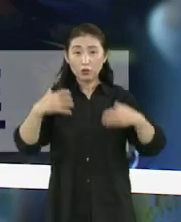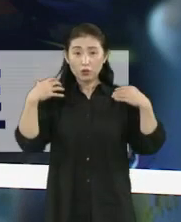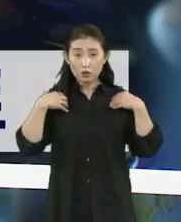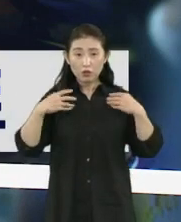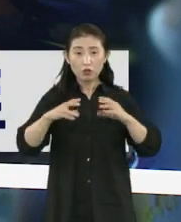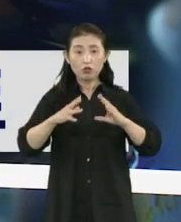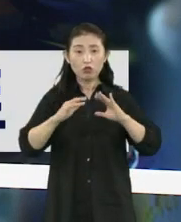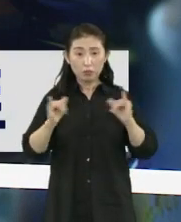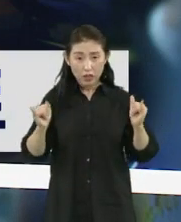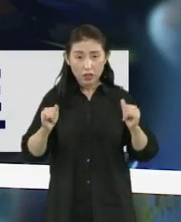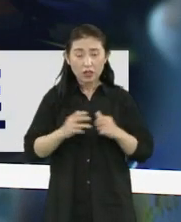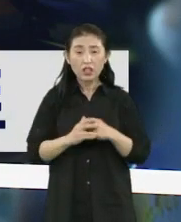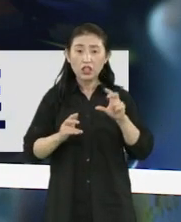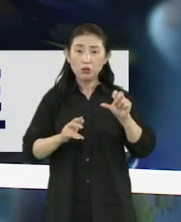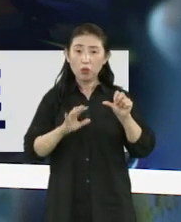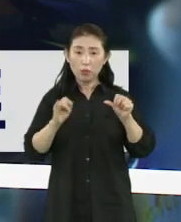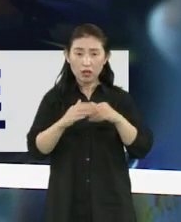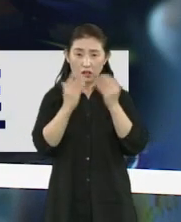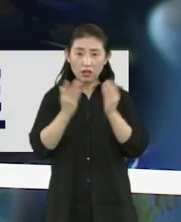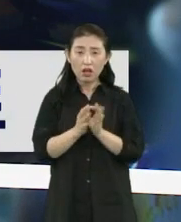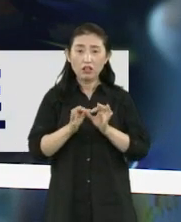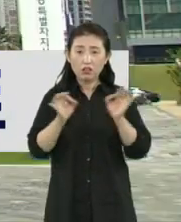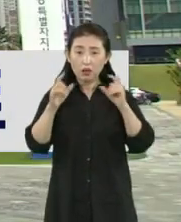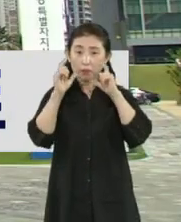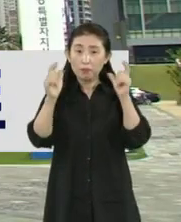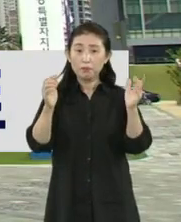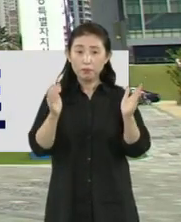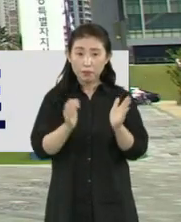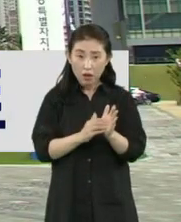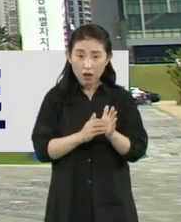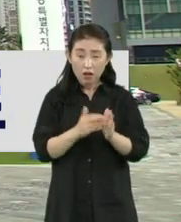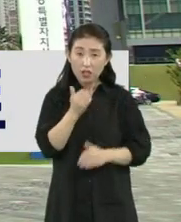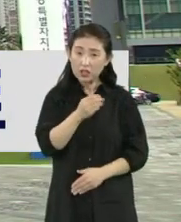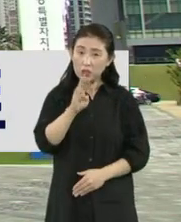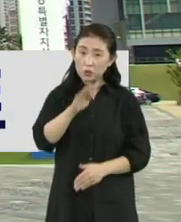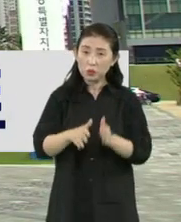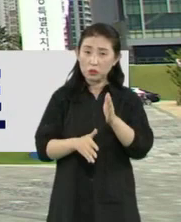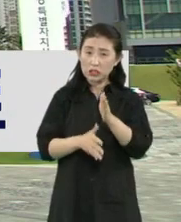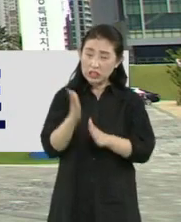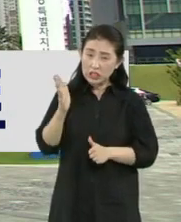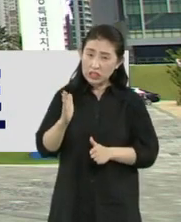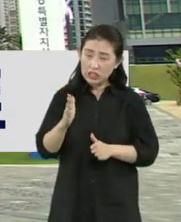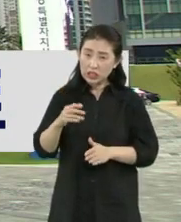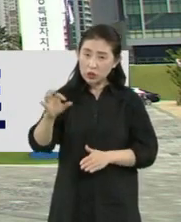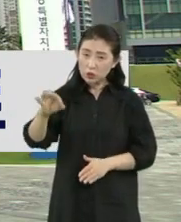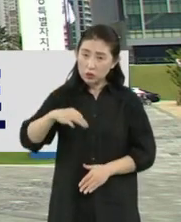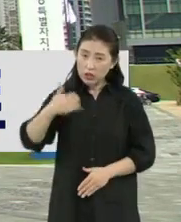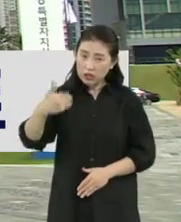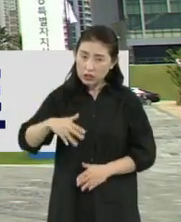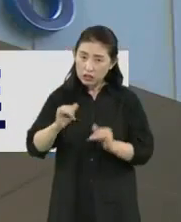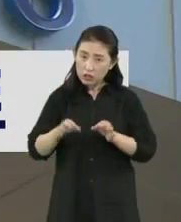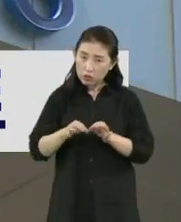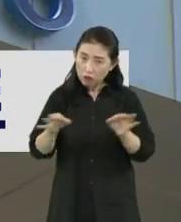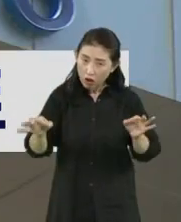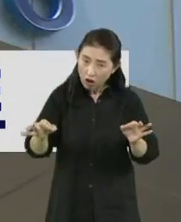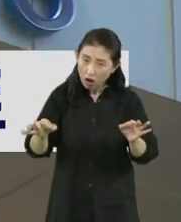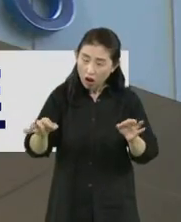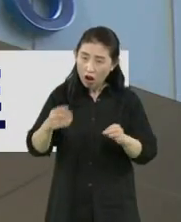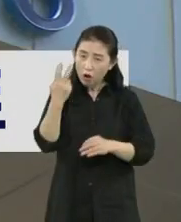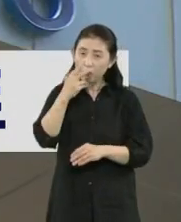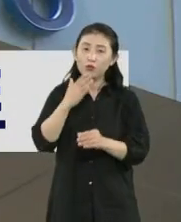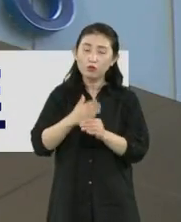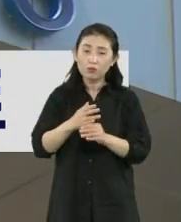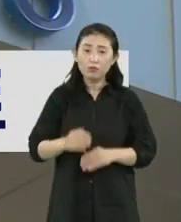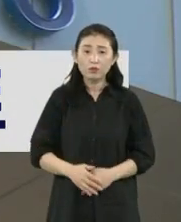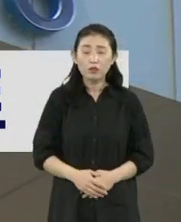충남도가 국민상생지원금 100% 지급을 발표한 가운데 세종시도 지급 여부 검토에 들어가 결과가 주목되고